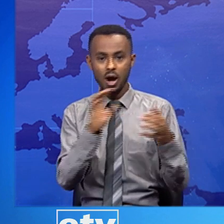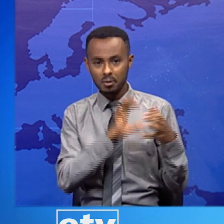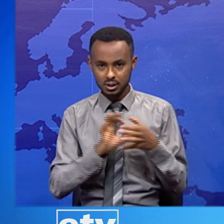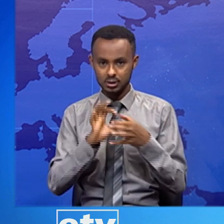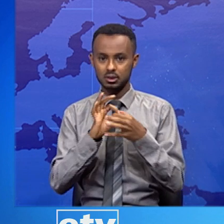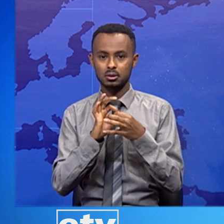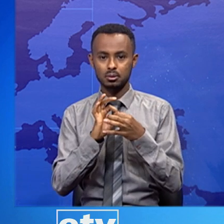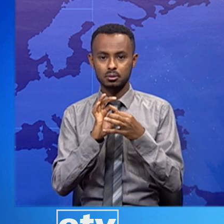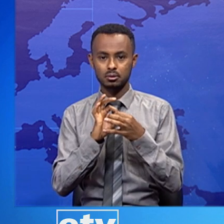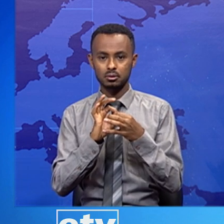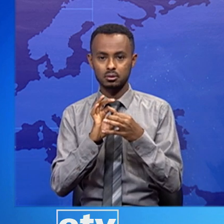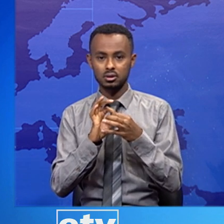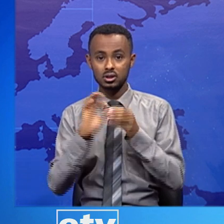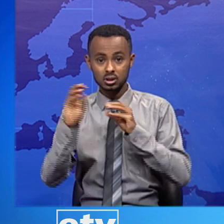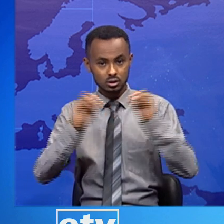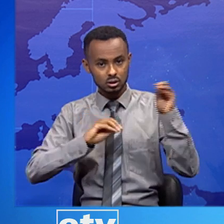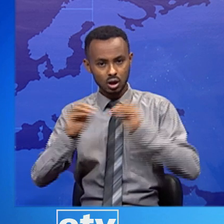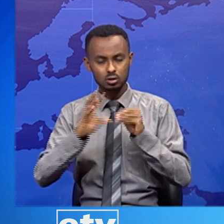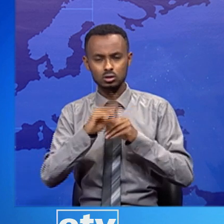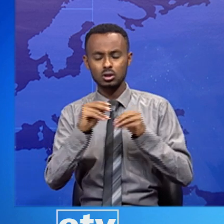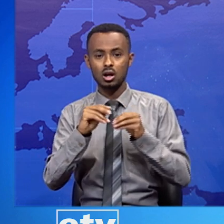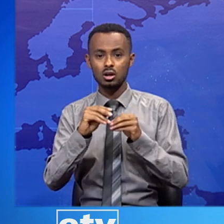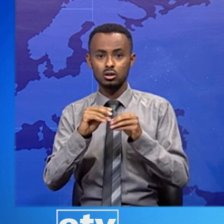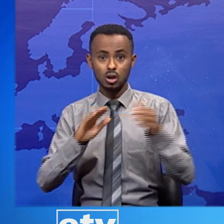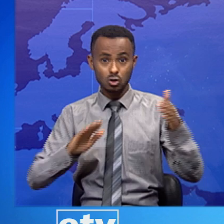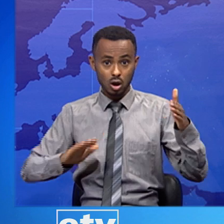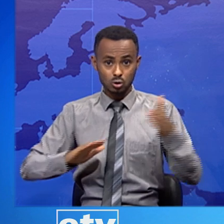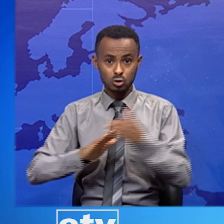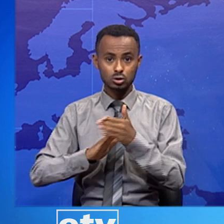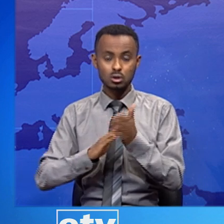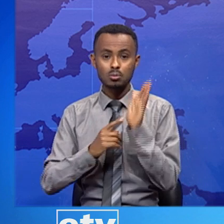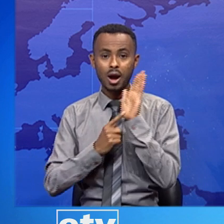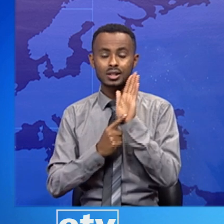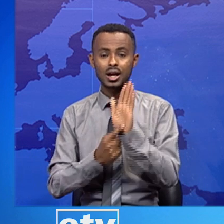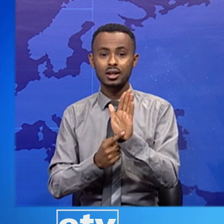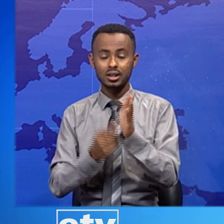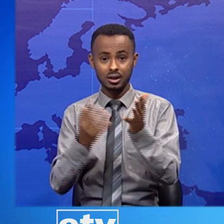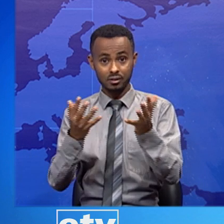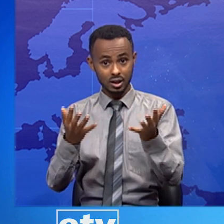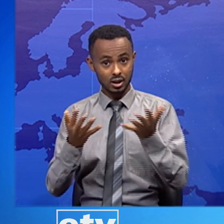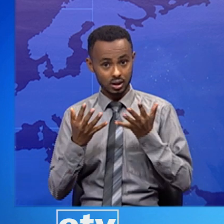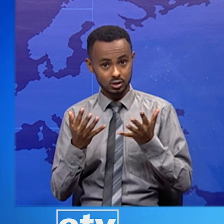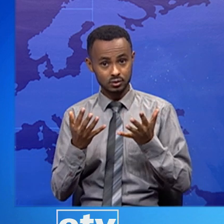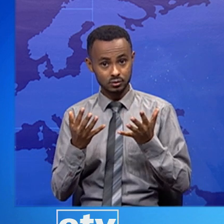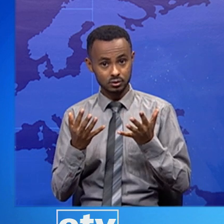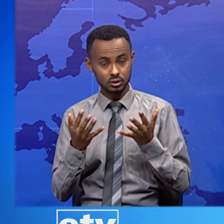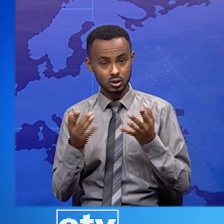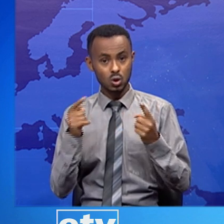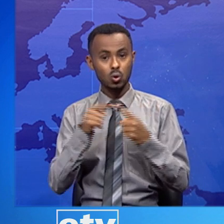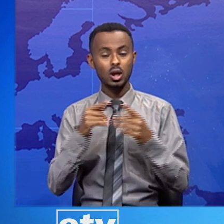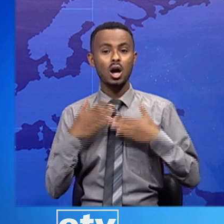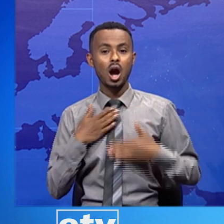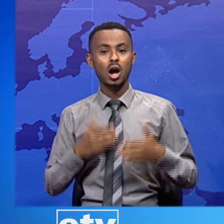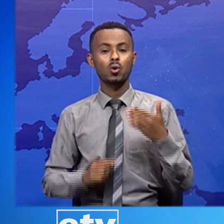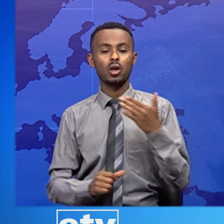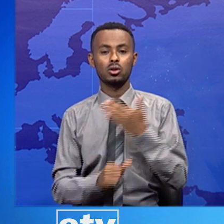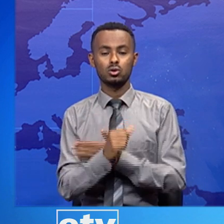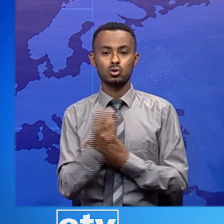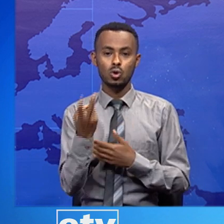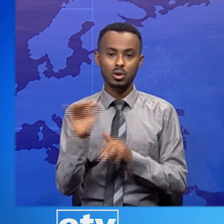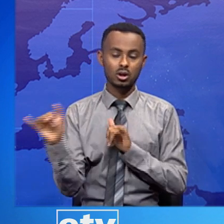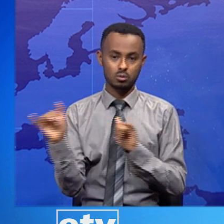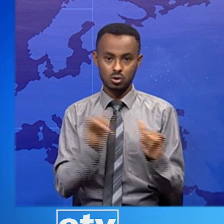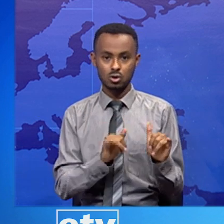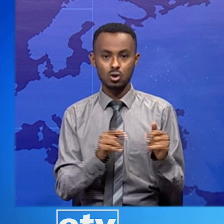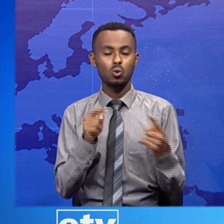ጉዳተኛ ማህበረሰብ እንቅስቃሴዎችና ተግዳሮ ተግዳሮቶች ከፈለገ አካል ጉዳተኛ ወደ አካል